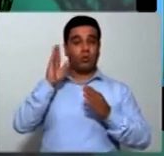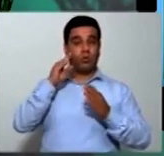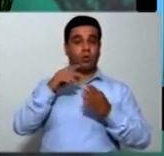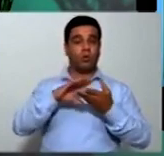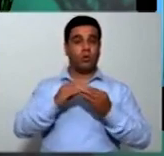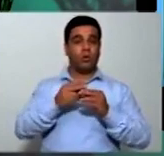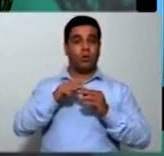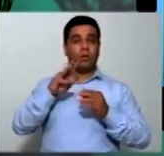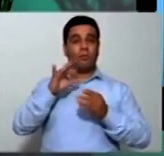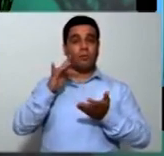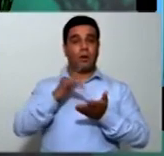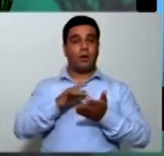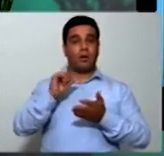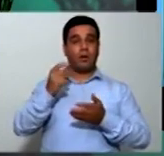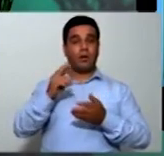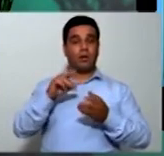Osiyo hududlarida